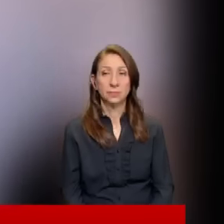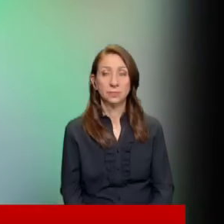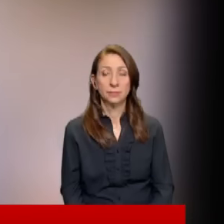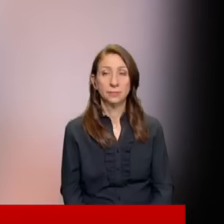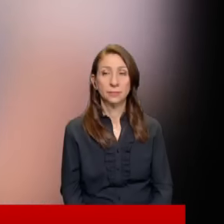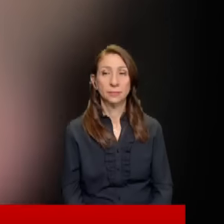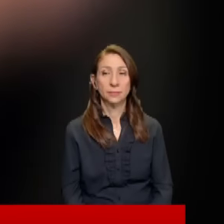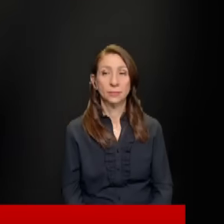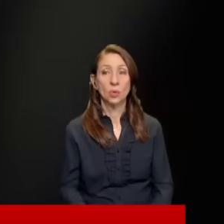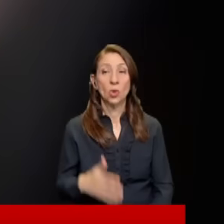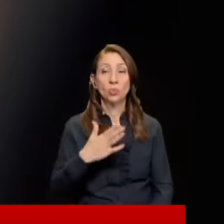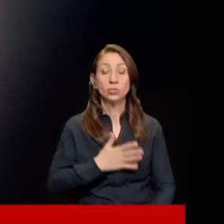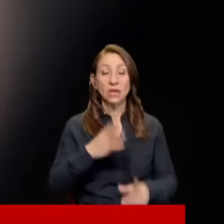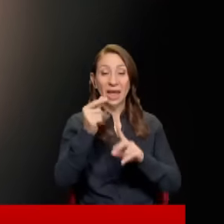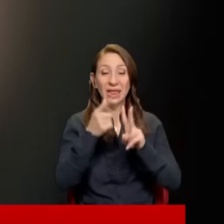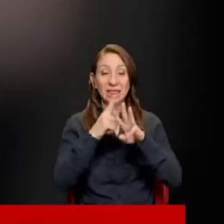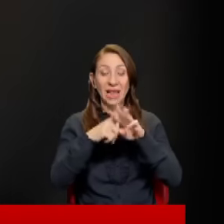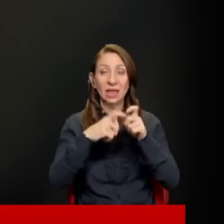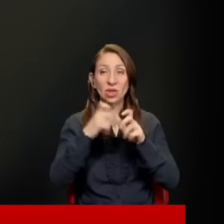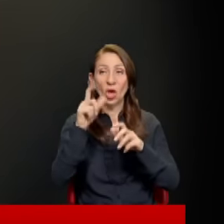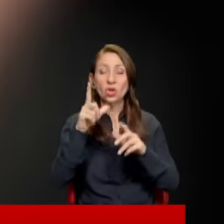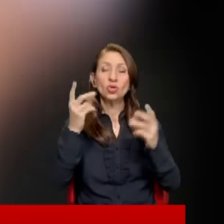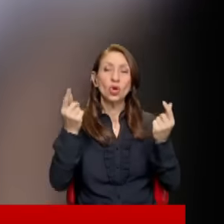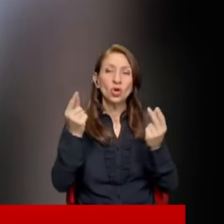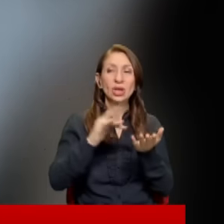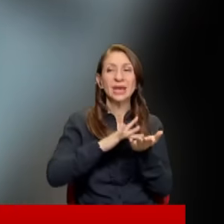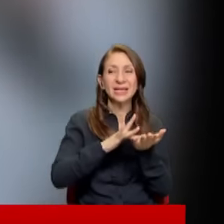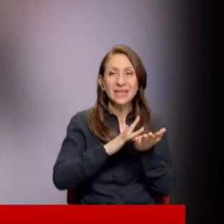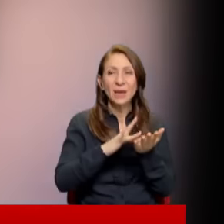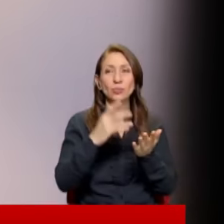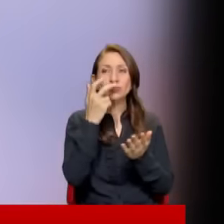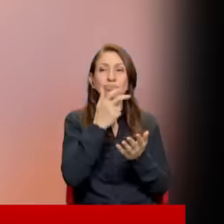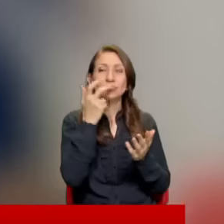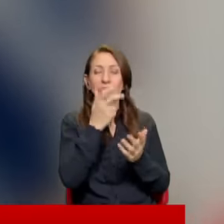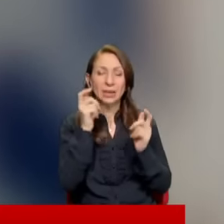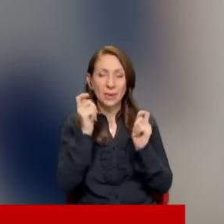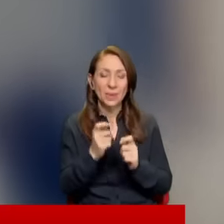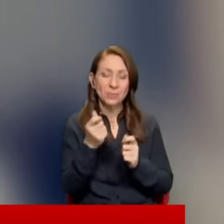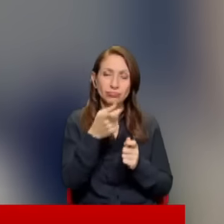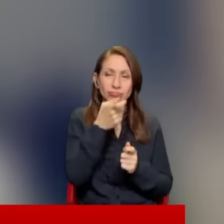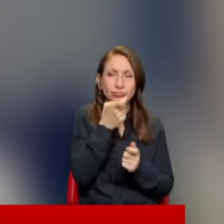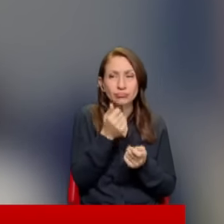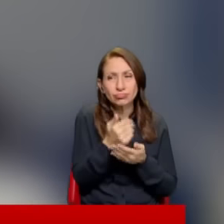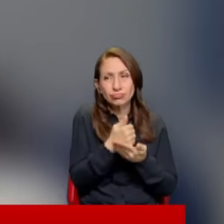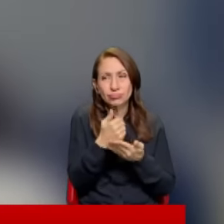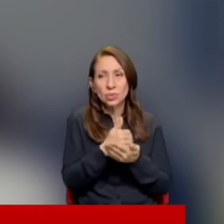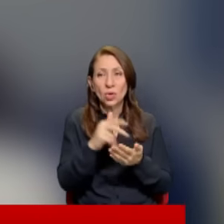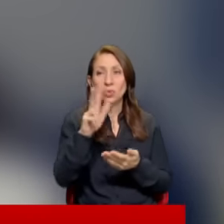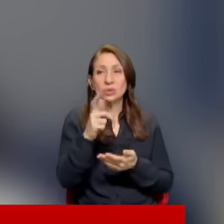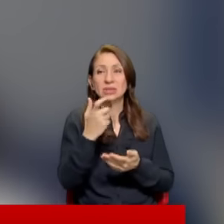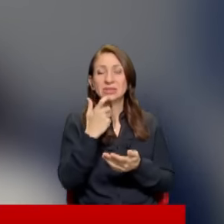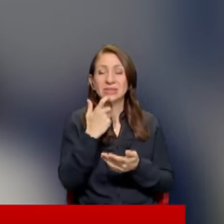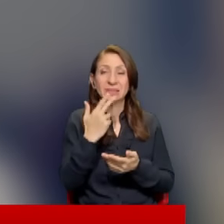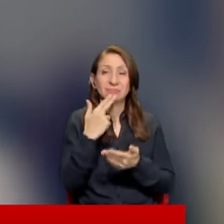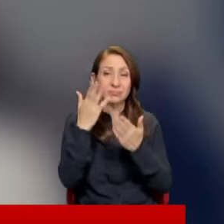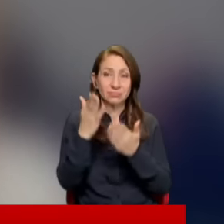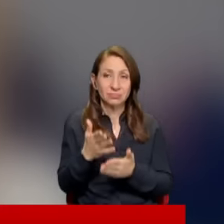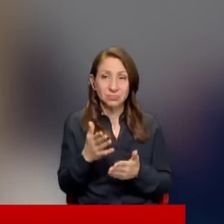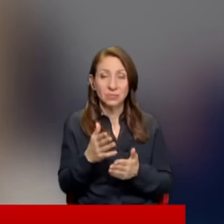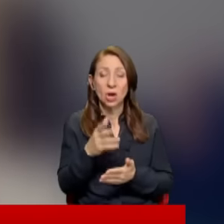kold Bursa İnegöl'de düğünlerde kına gecelerinde müzisyenlik yaparak geçimini sağlıyor 30 yaşındaki Sevda